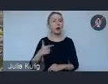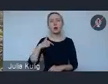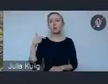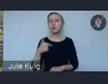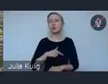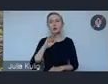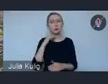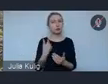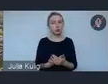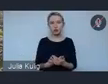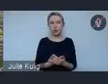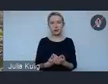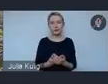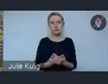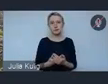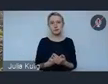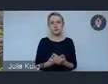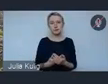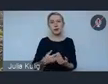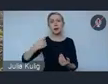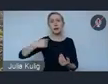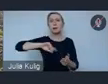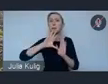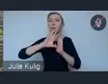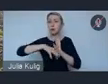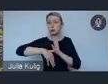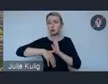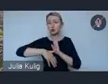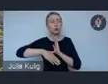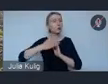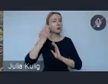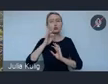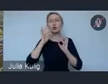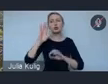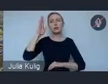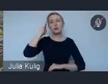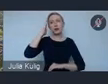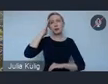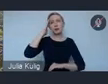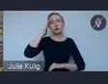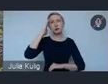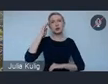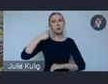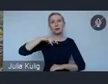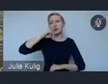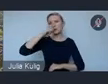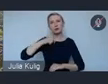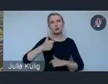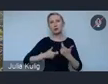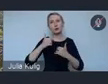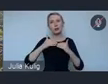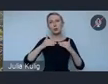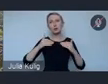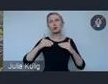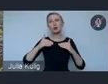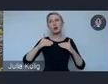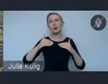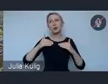przyznać że my jako miasto doskonale zdajemy sprawę że nie bylibyśmy w stanie tego na takim poziomie